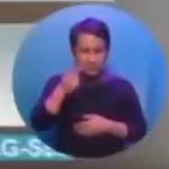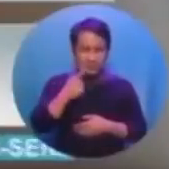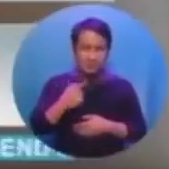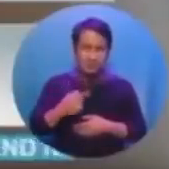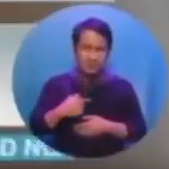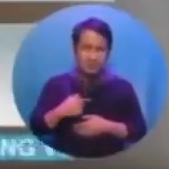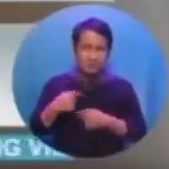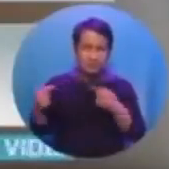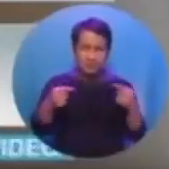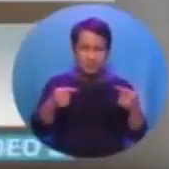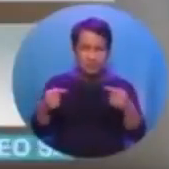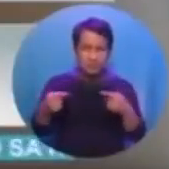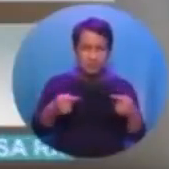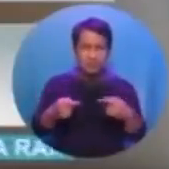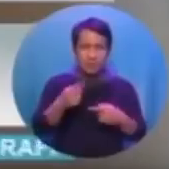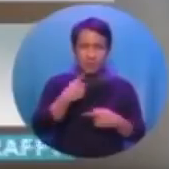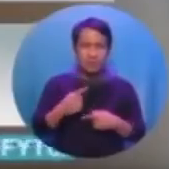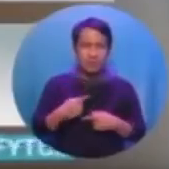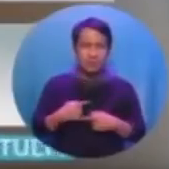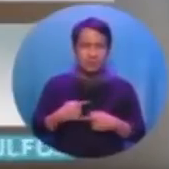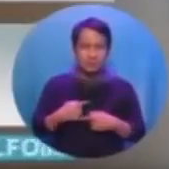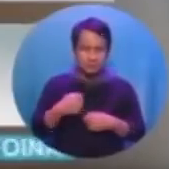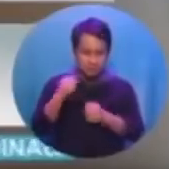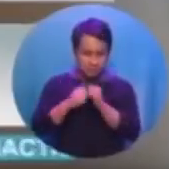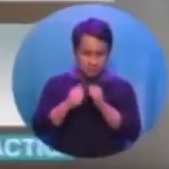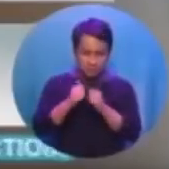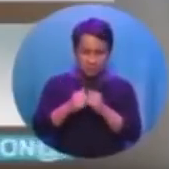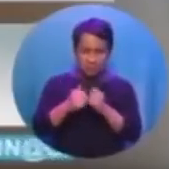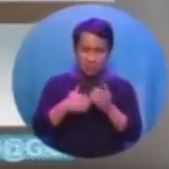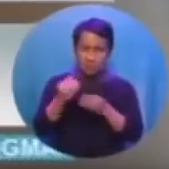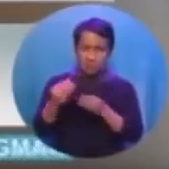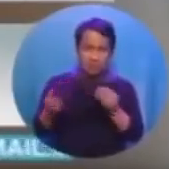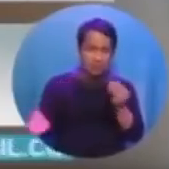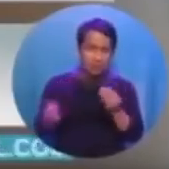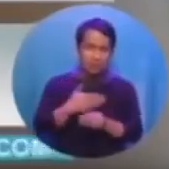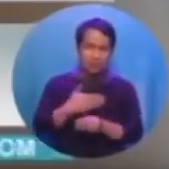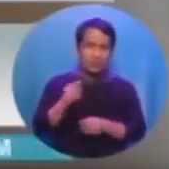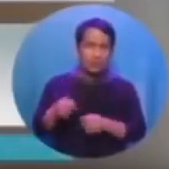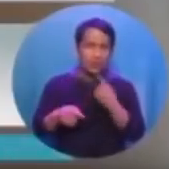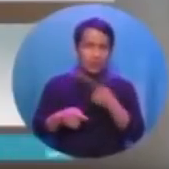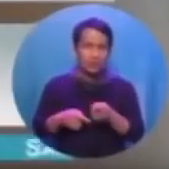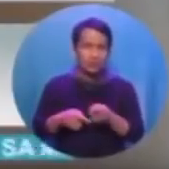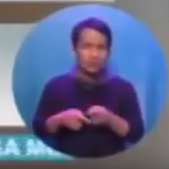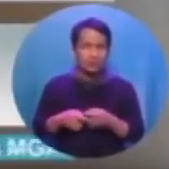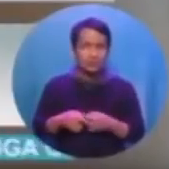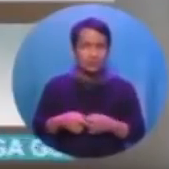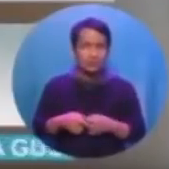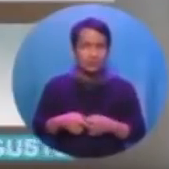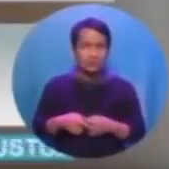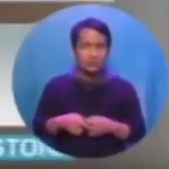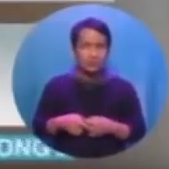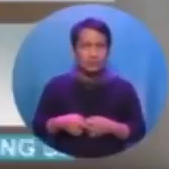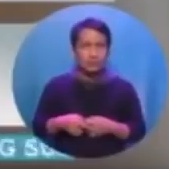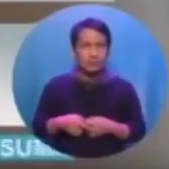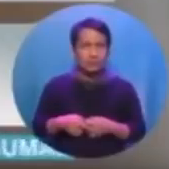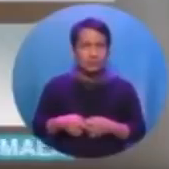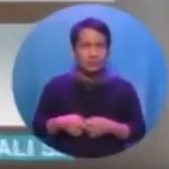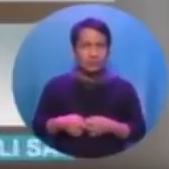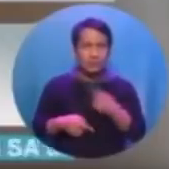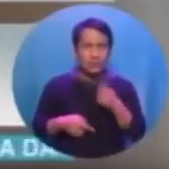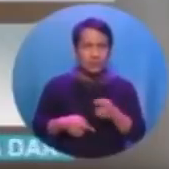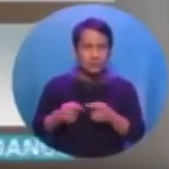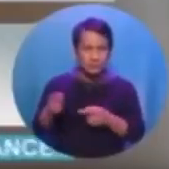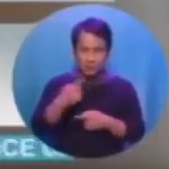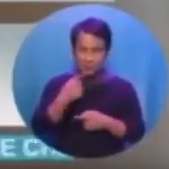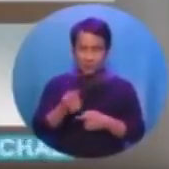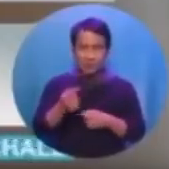away mag-asawa lang, syempre po, hindi naman po ibig sabihin na lumayas ka, ganito, ganyan. Ano lang po ba na, kasi po, ganito po yan, kaya